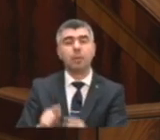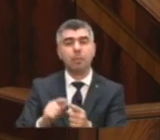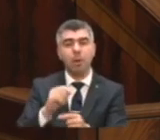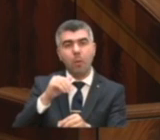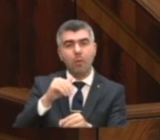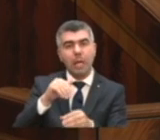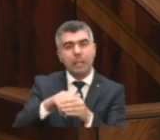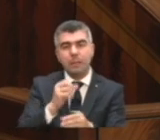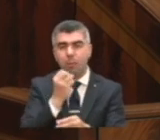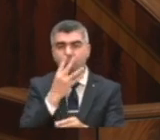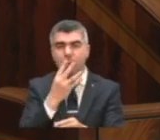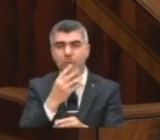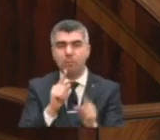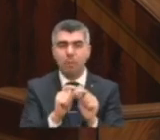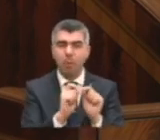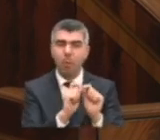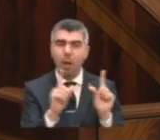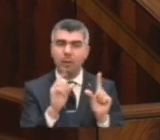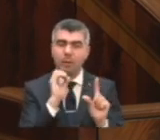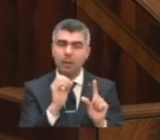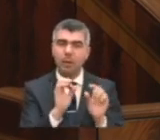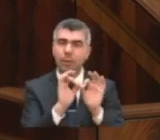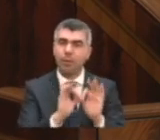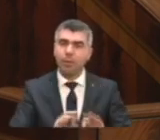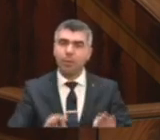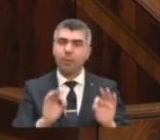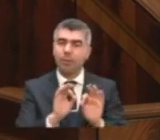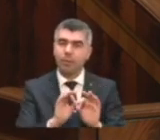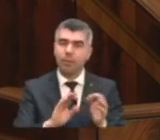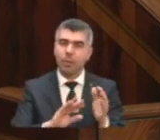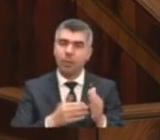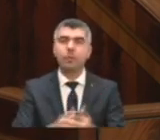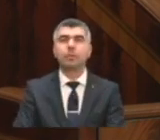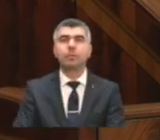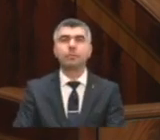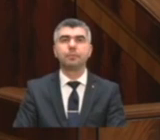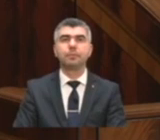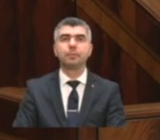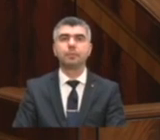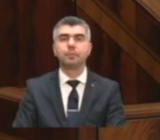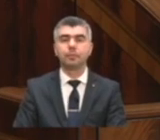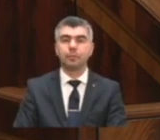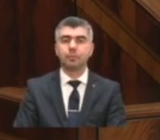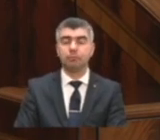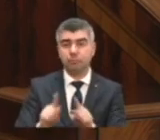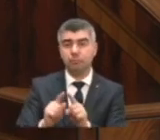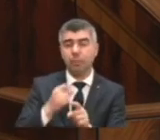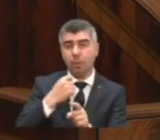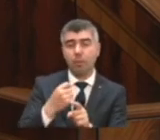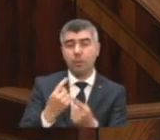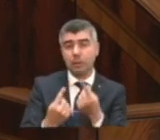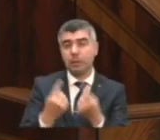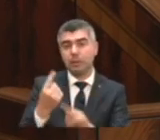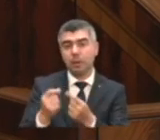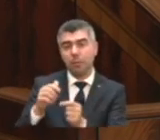واحد الرؤيه واضحه حول استمرار استهلاك هذه الماده هذه على المستوى العالمي. وهذه الماده بحال اللي كتعرفوا